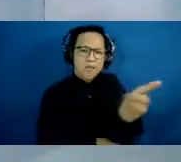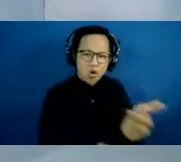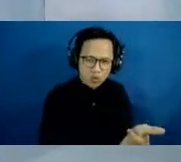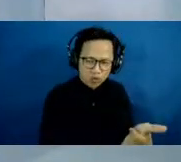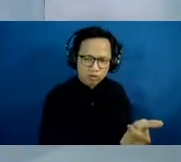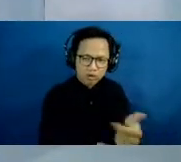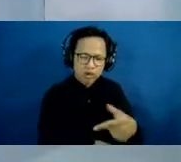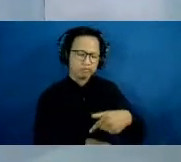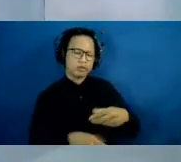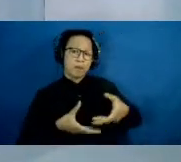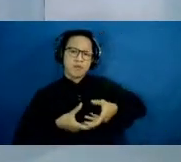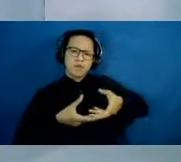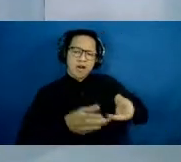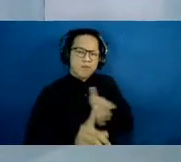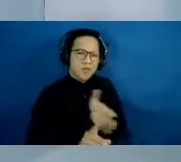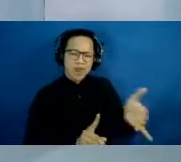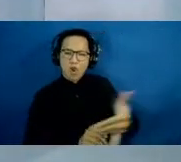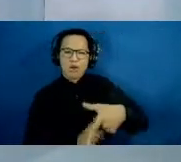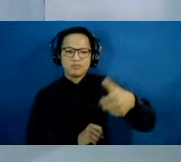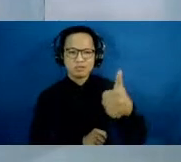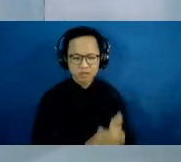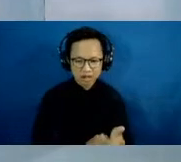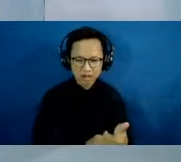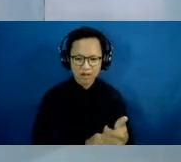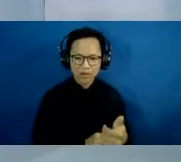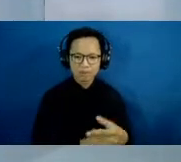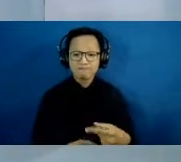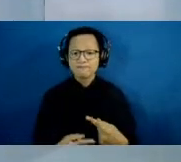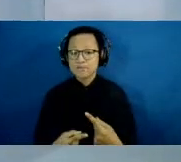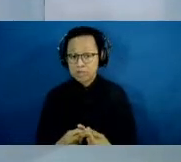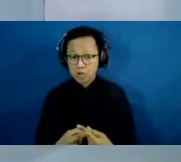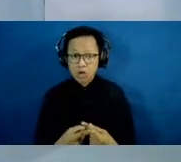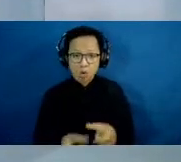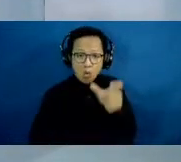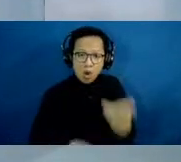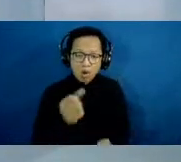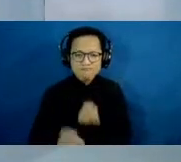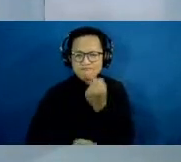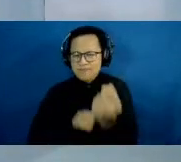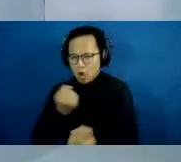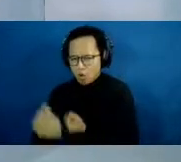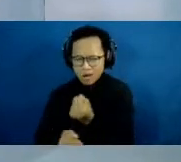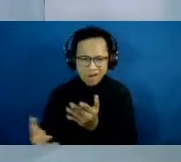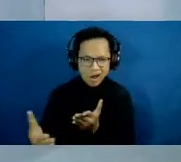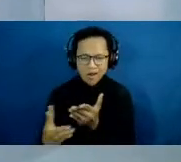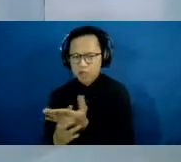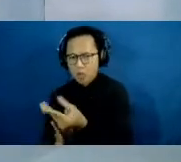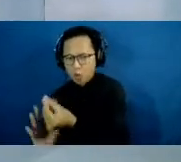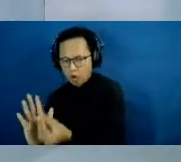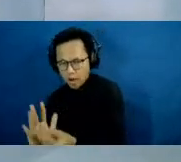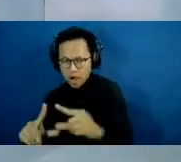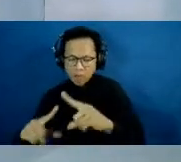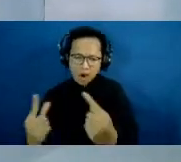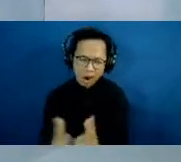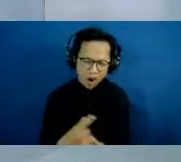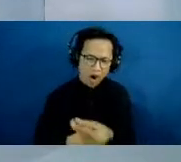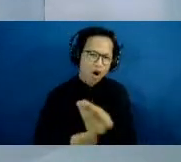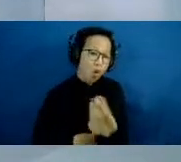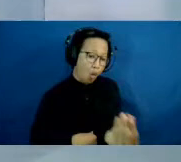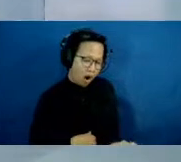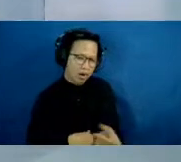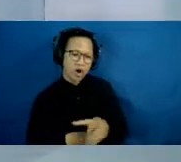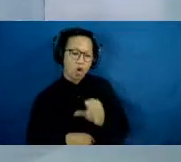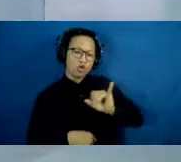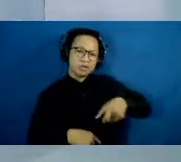memberikan perlindungan. Dan ketika kemudian para pelaku usaha mengakses permodalan kepada lembaga-lembaga keuangan yang diawasi oleh